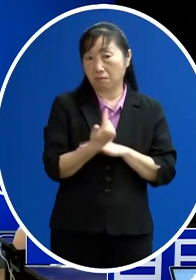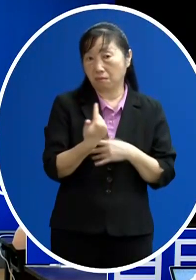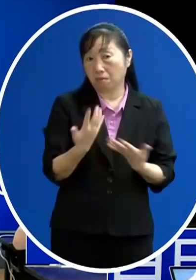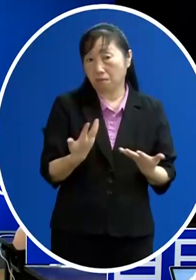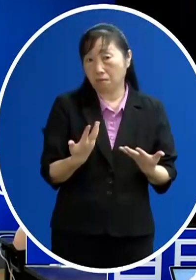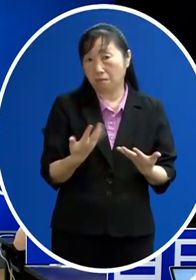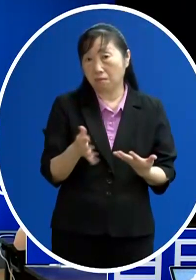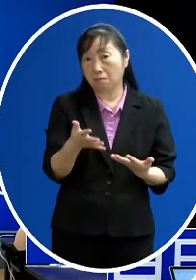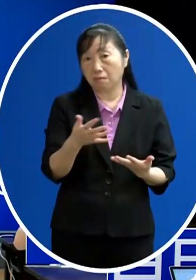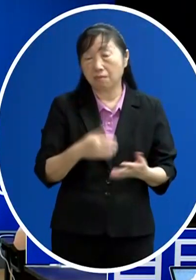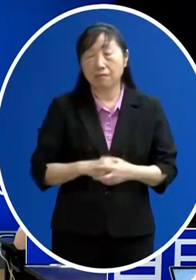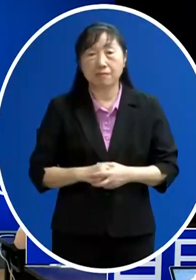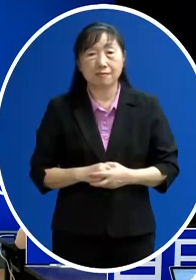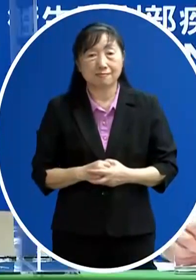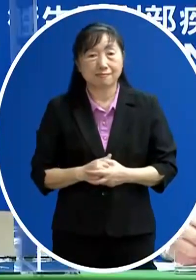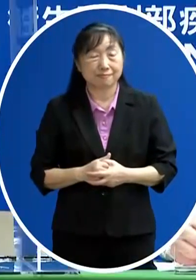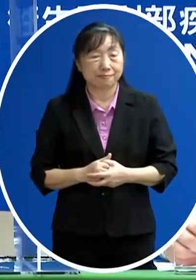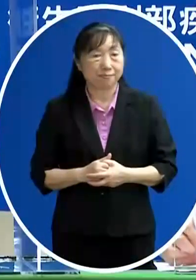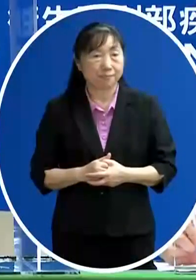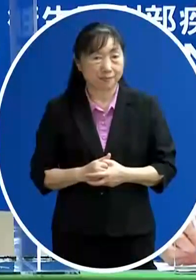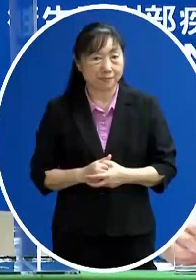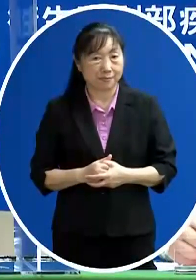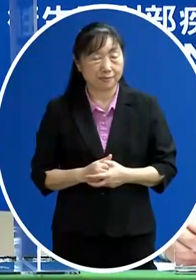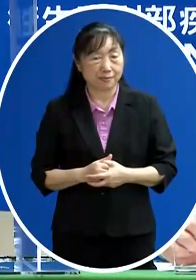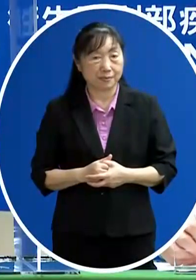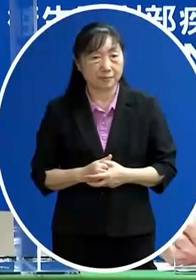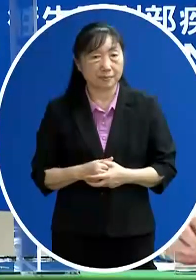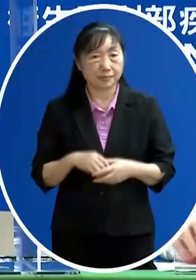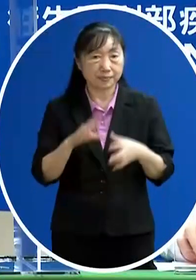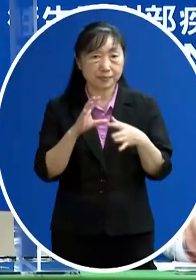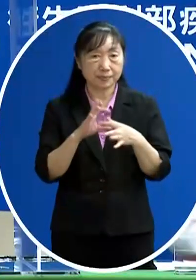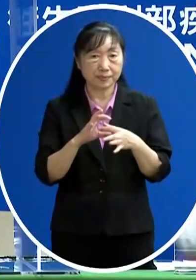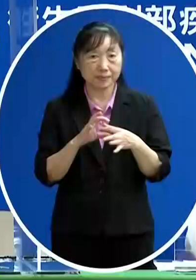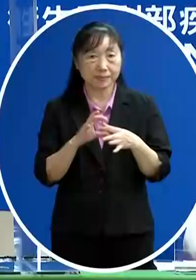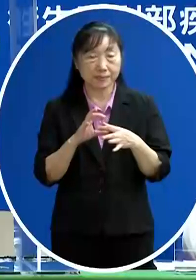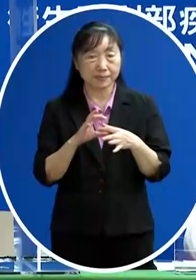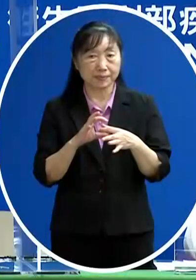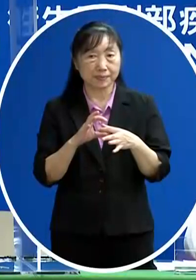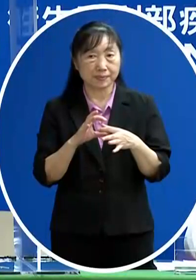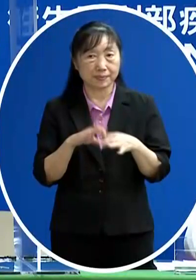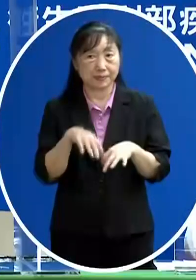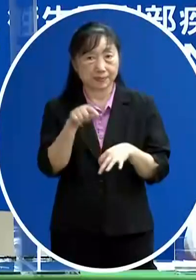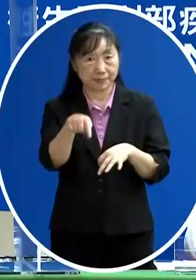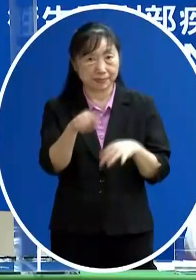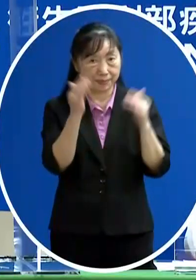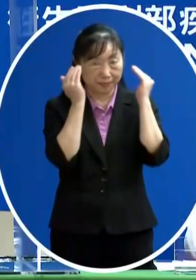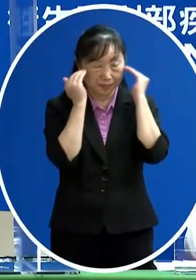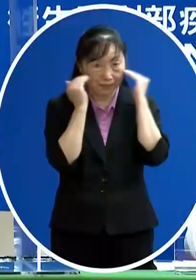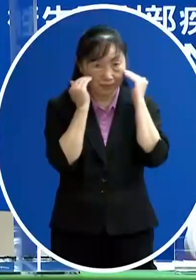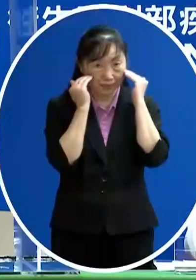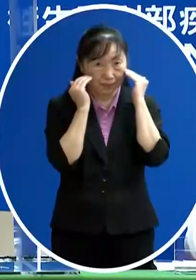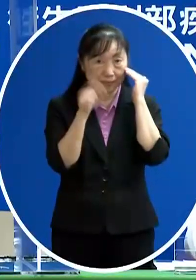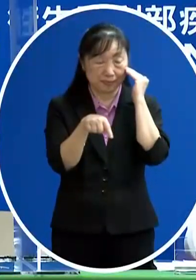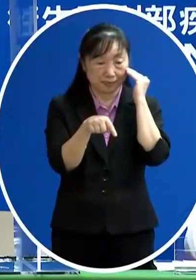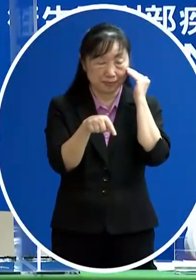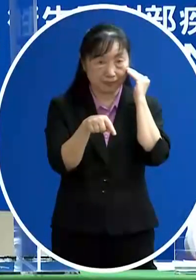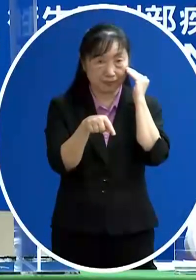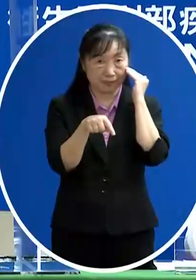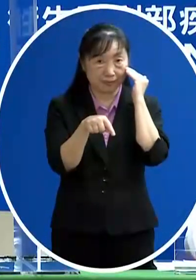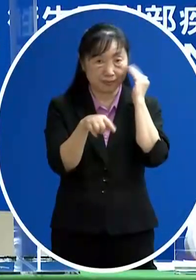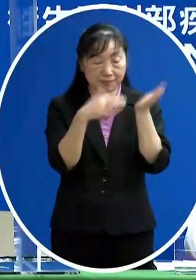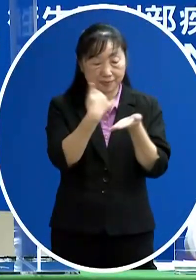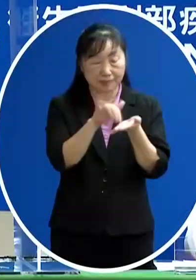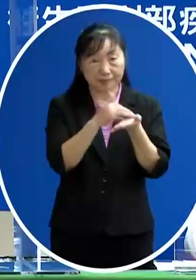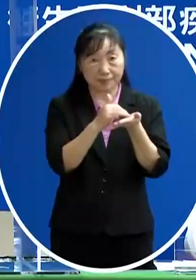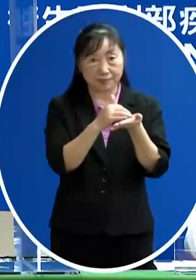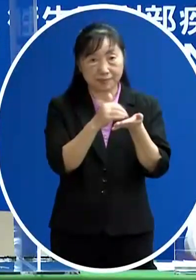谢。 在我看到里面哈，大概在韩国可能它的一个累积